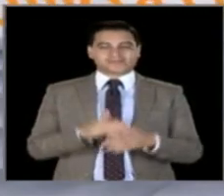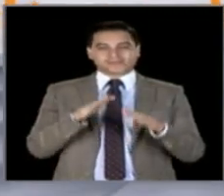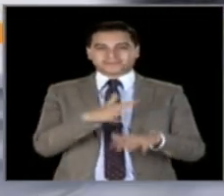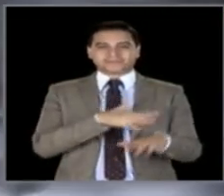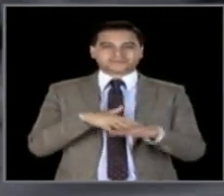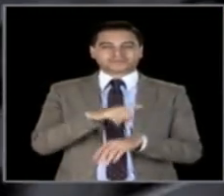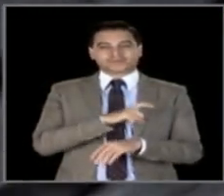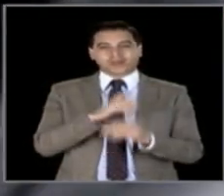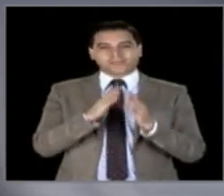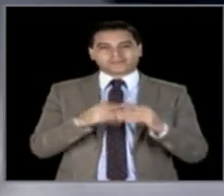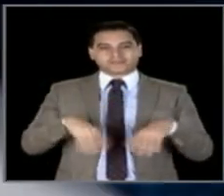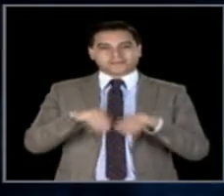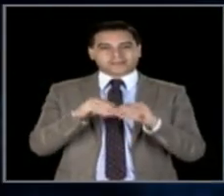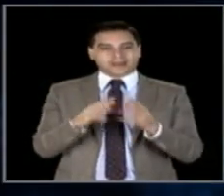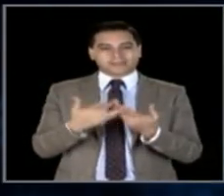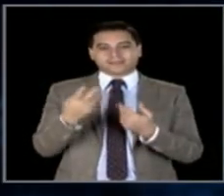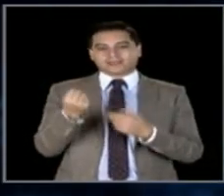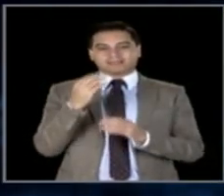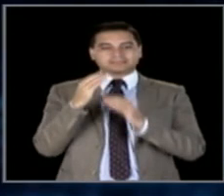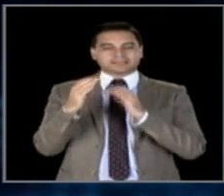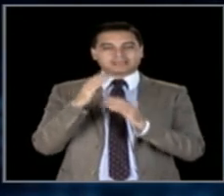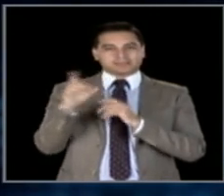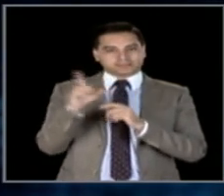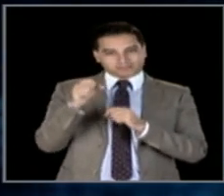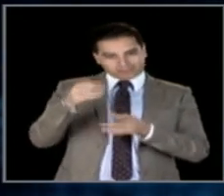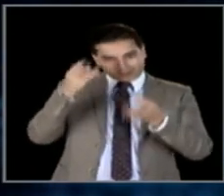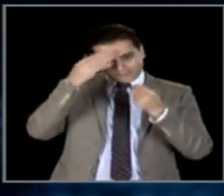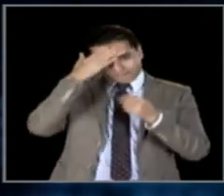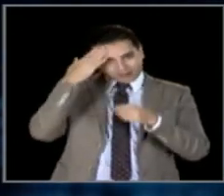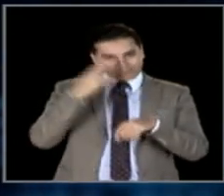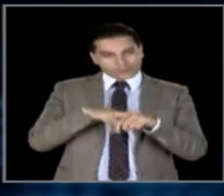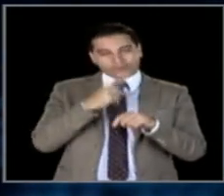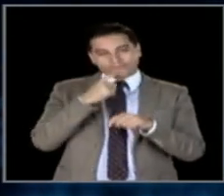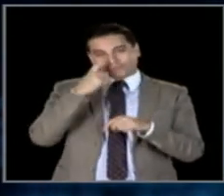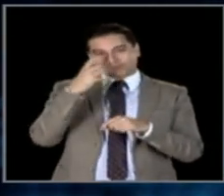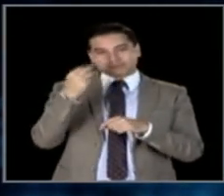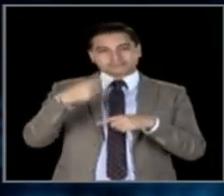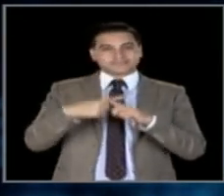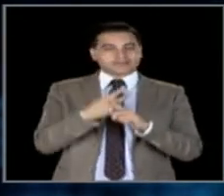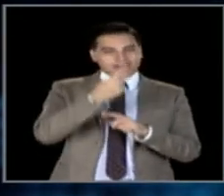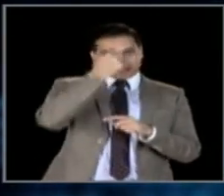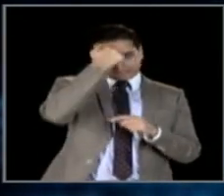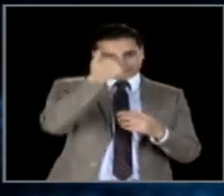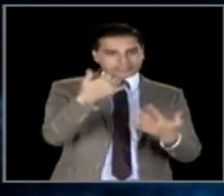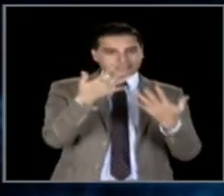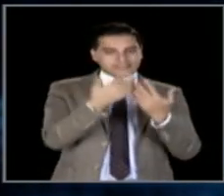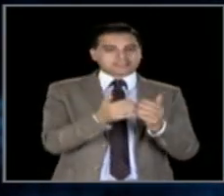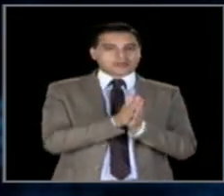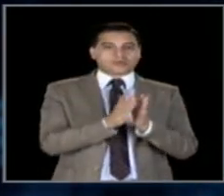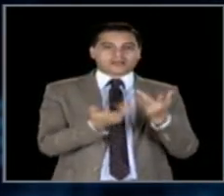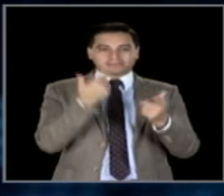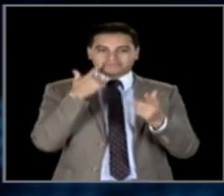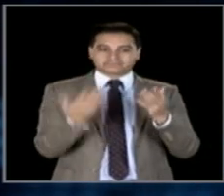وبكده طلاب مصر جمعوا 30 نقطة فقرة المعرفة والفنون، وكل نقطة بـ2000 جنيه بما